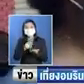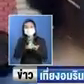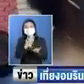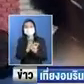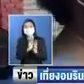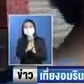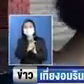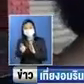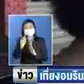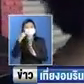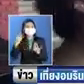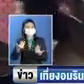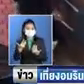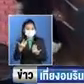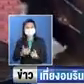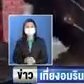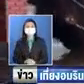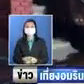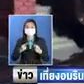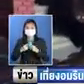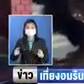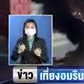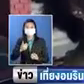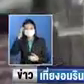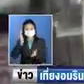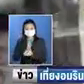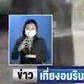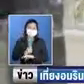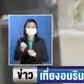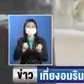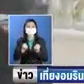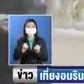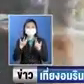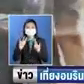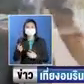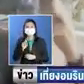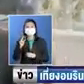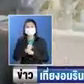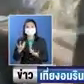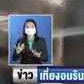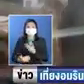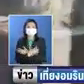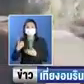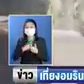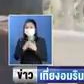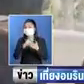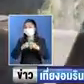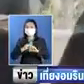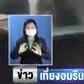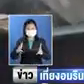ประกันตัวลูกสาวคือพิยดาแต่ว่าก็มาถูกตำรวจยึดรถเอาไว้แล้วจะใช้ยังไงไม่เปิดโอกาสให้สู้คดีเล